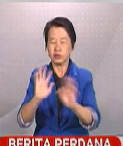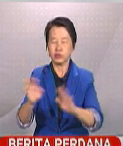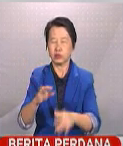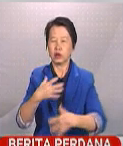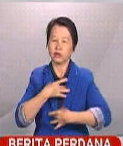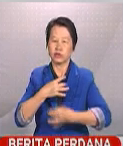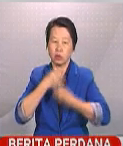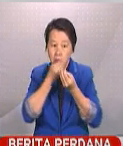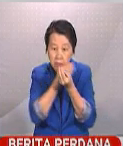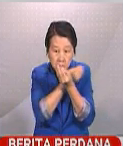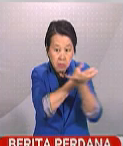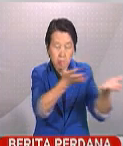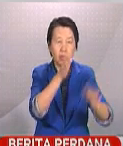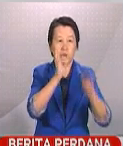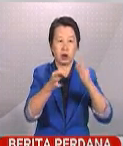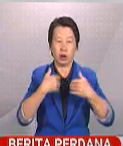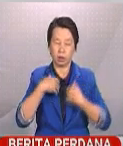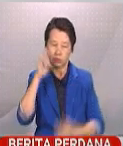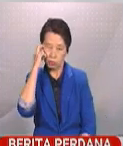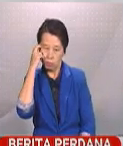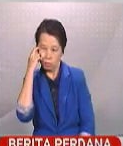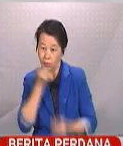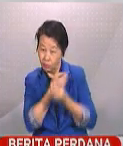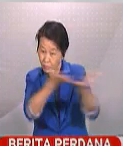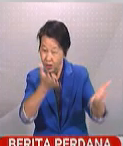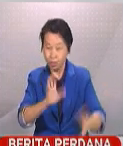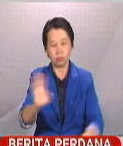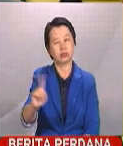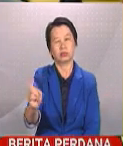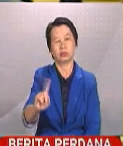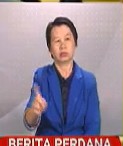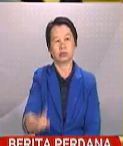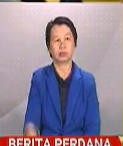sewenang-wenangnya menyebarkannya jika terdapat keraguan.